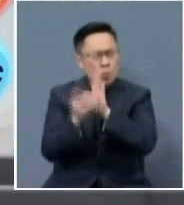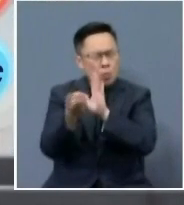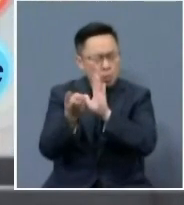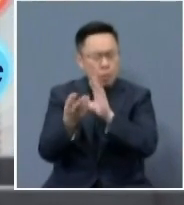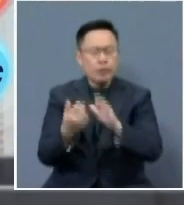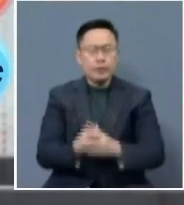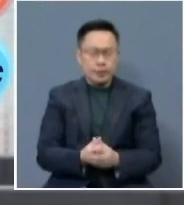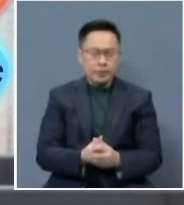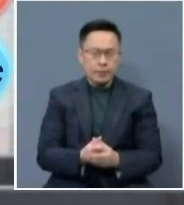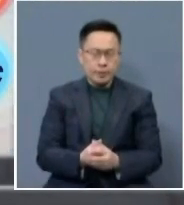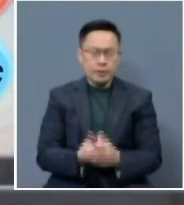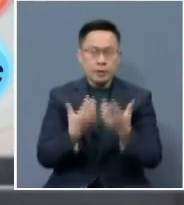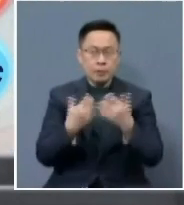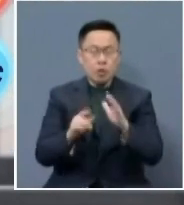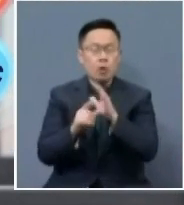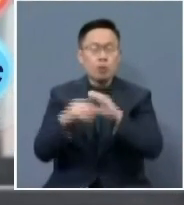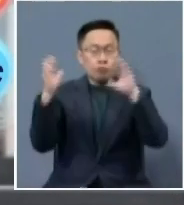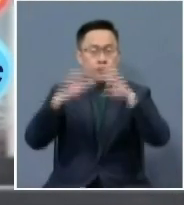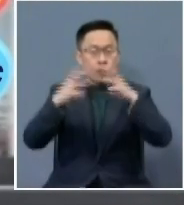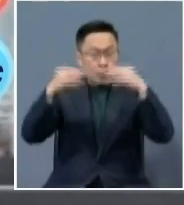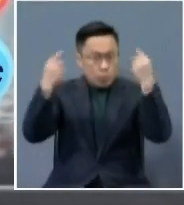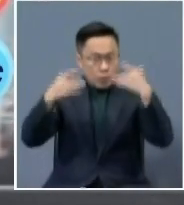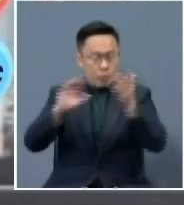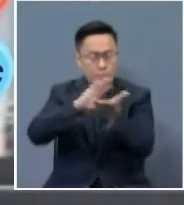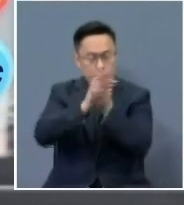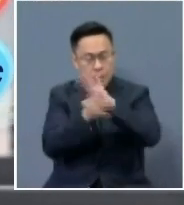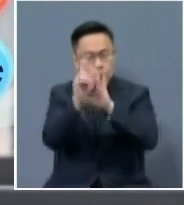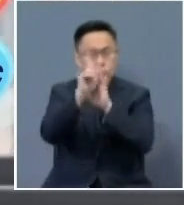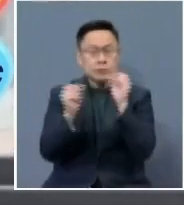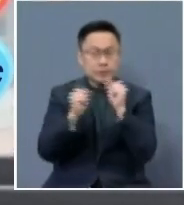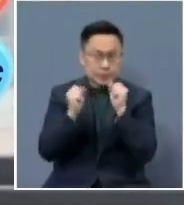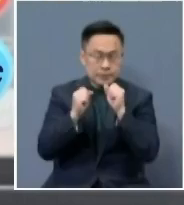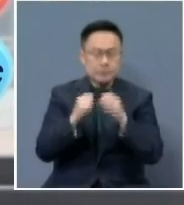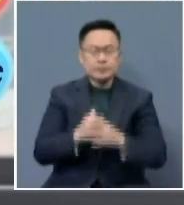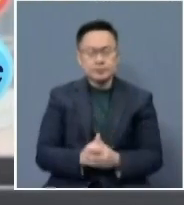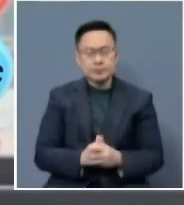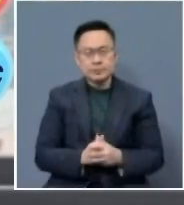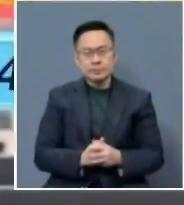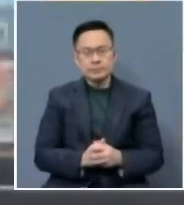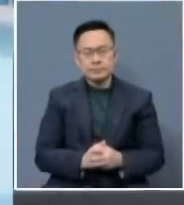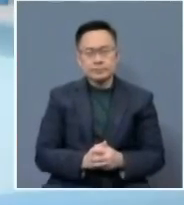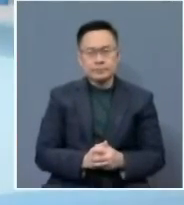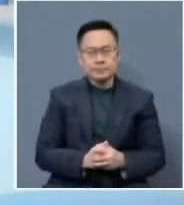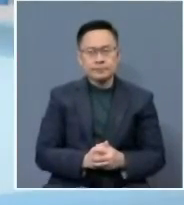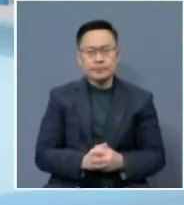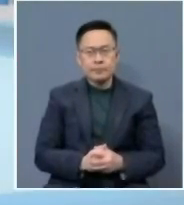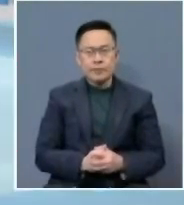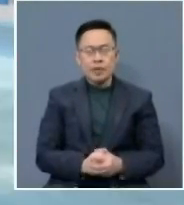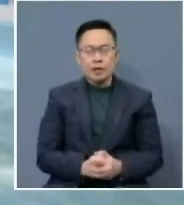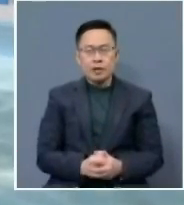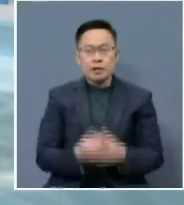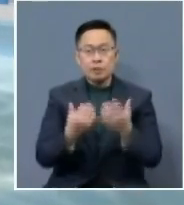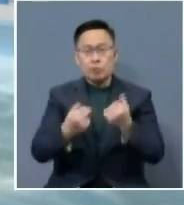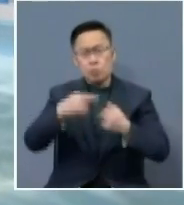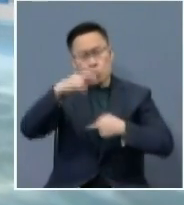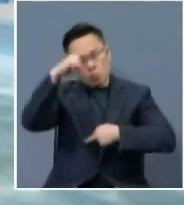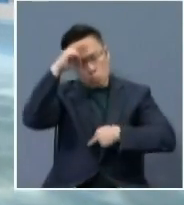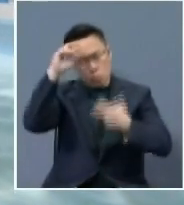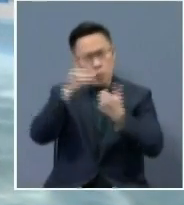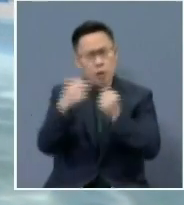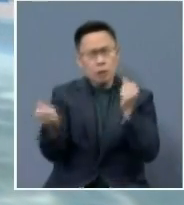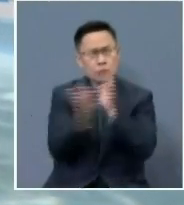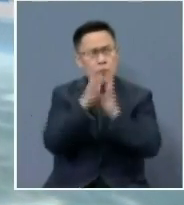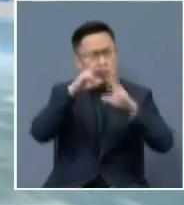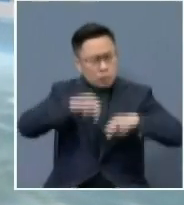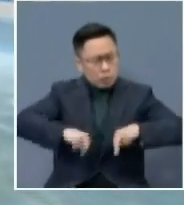จากนั้นค่ะนอกจากอุณหภูมิลดลงแล้วฝนฟ้าขนองก็จะลดลงอีกด้วยค่ะมาดูกันที่โรคที่มากับน้ำท่วม